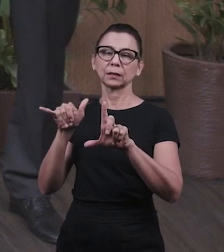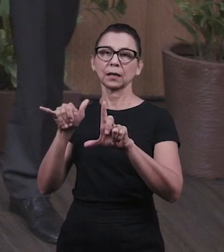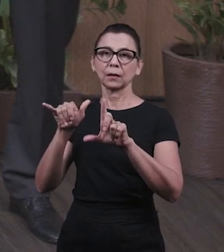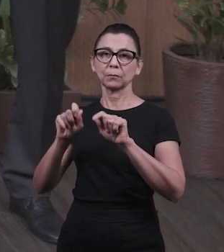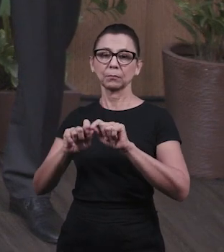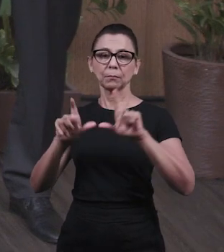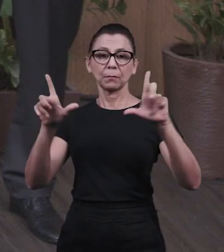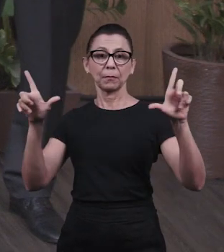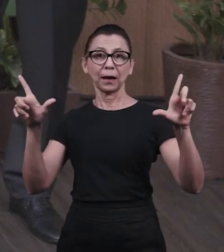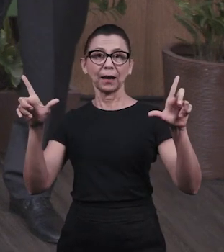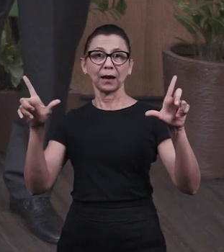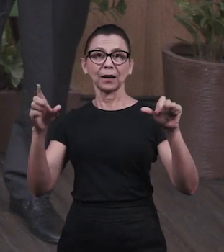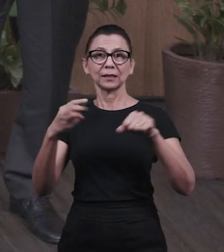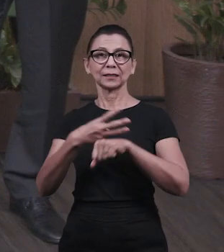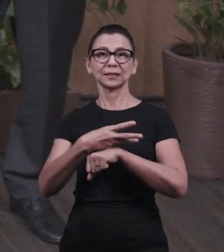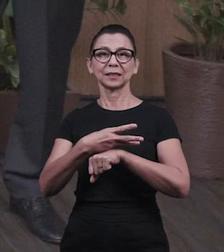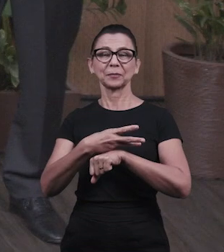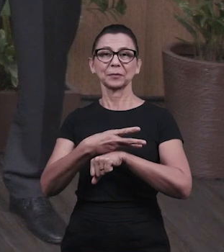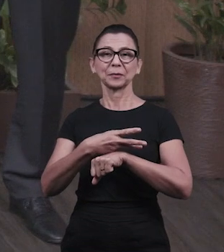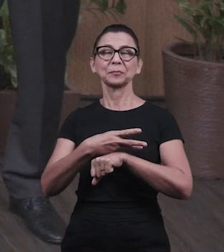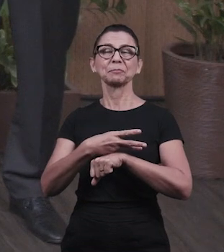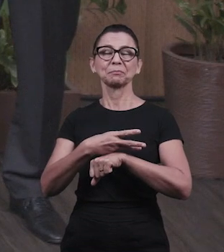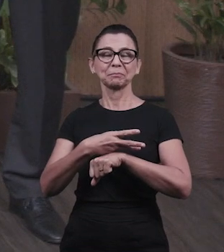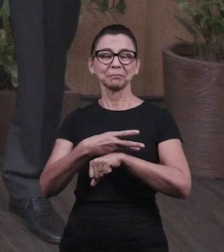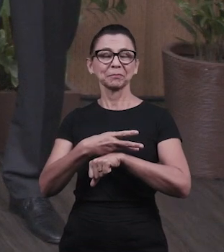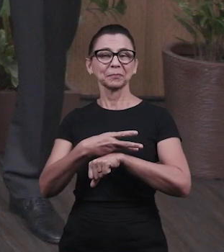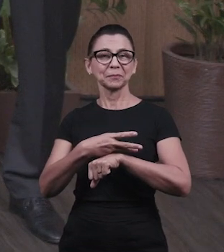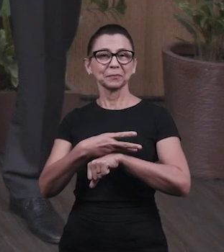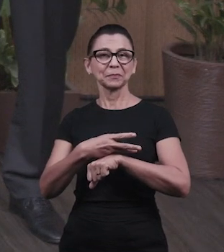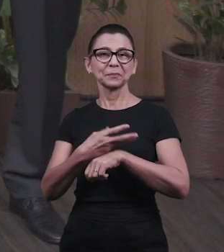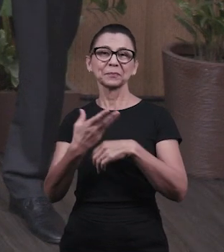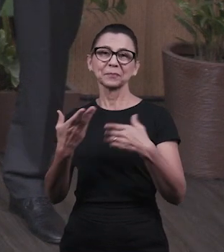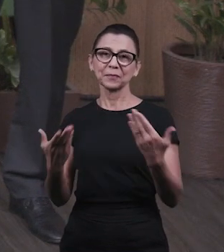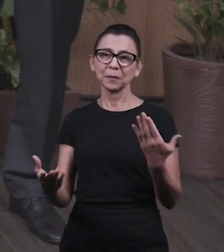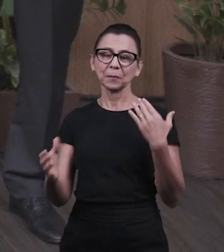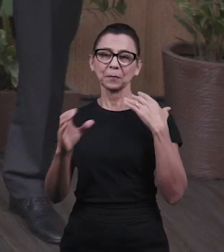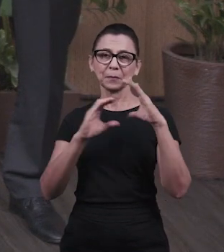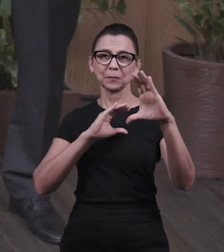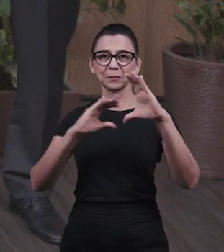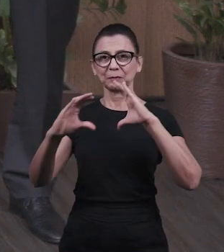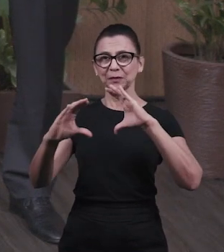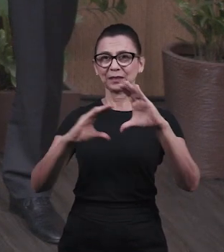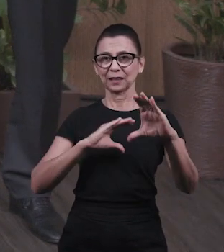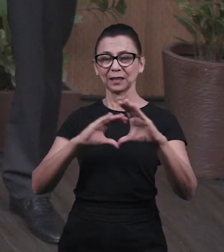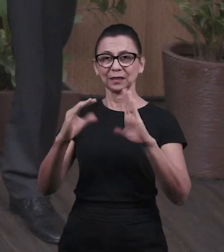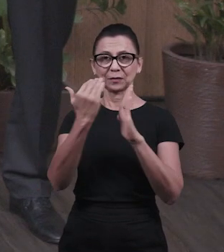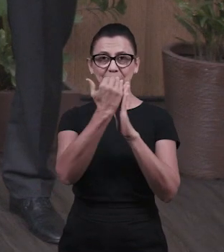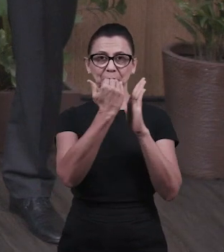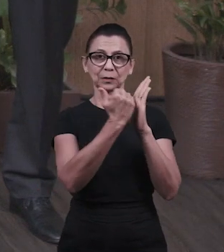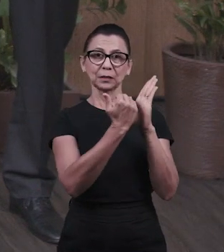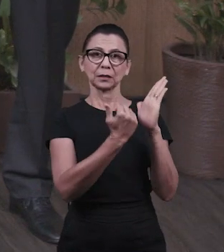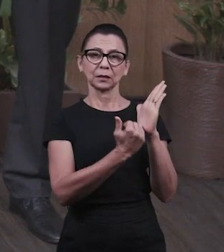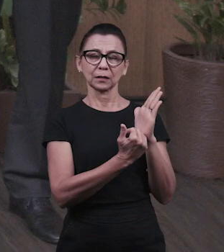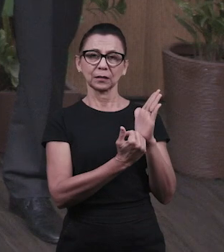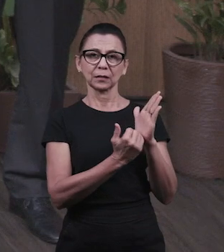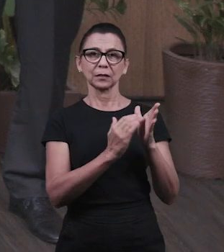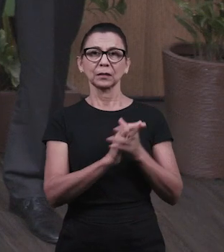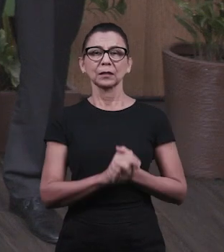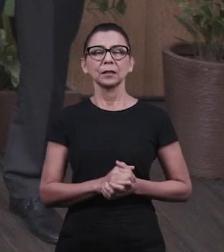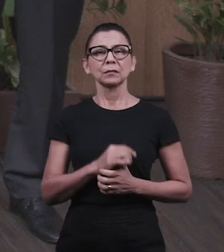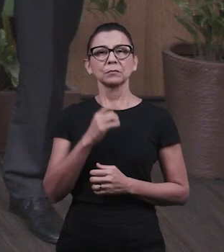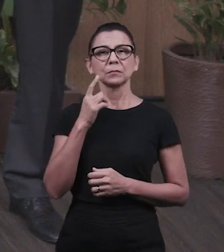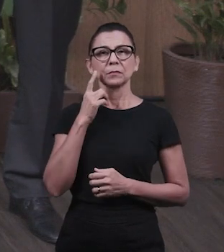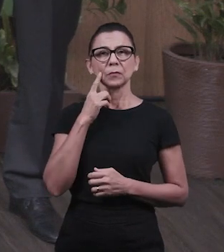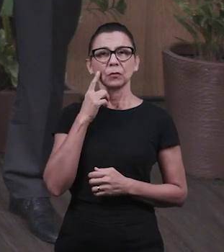и откроется номер приложения WhatsApp, по которому вы сможете написать нам. Давайте упомянем